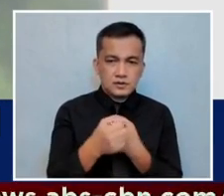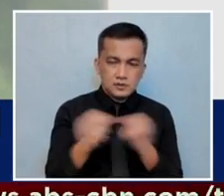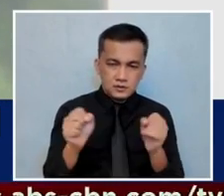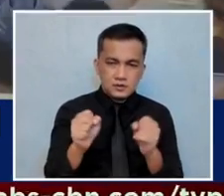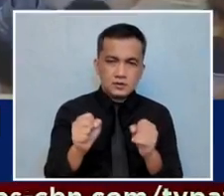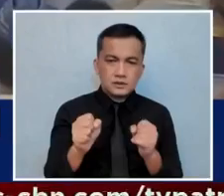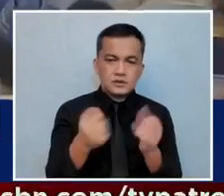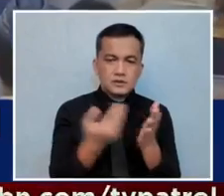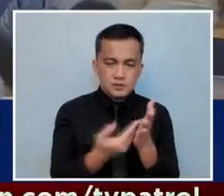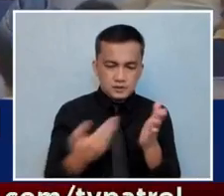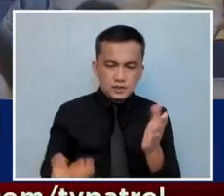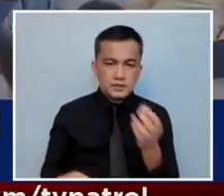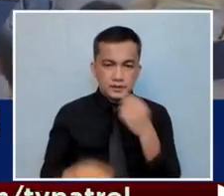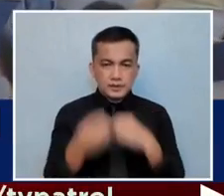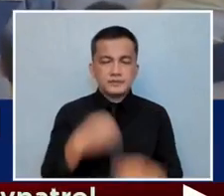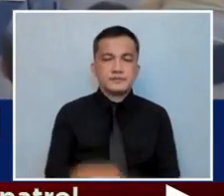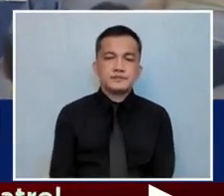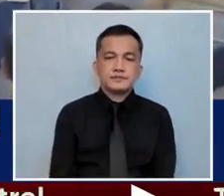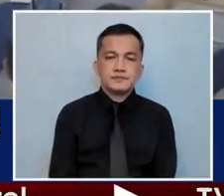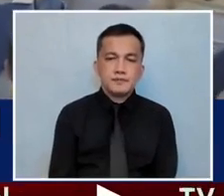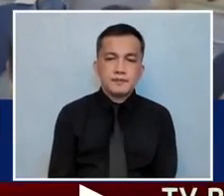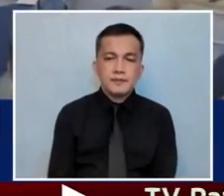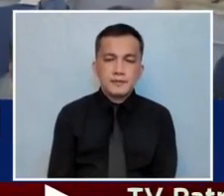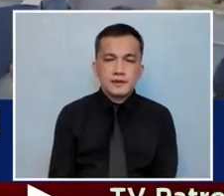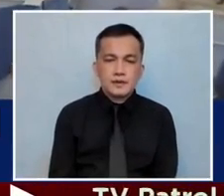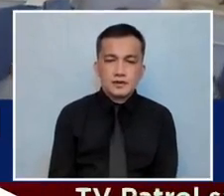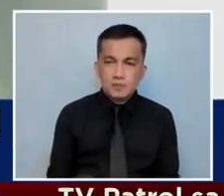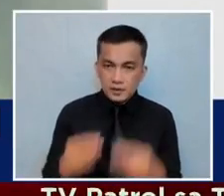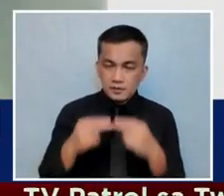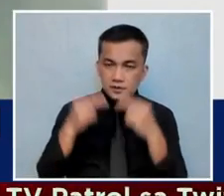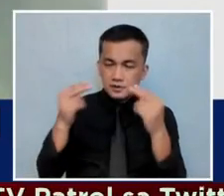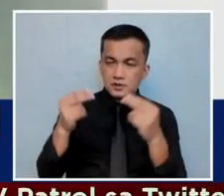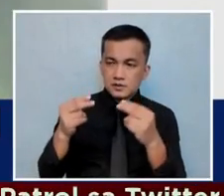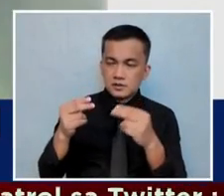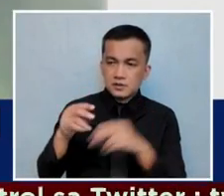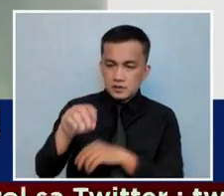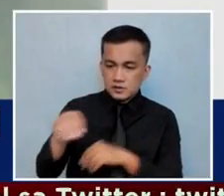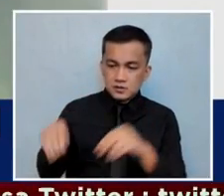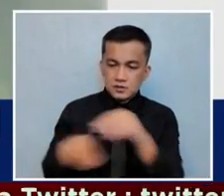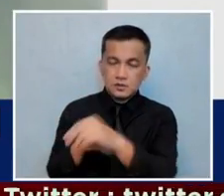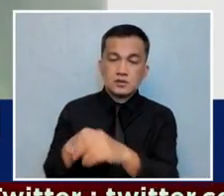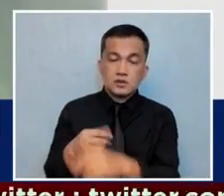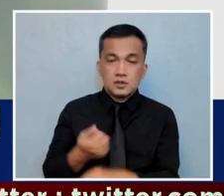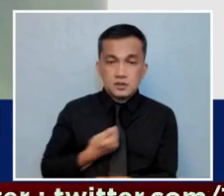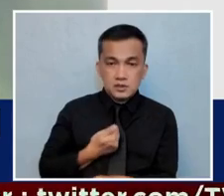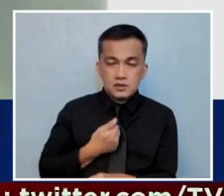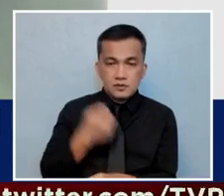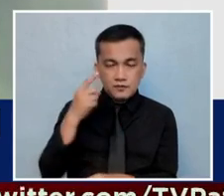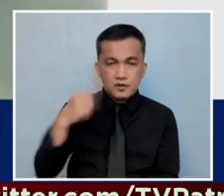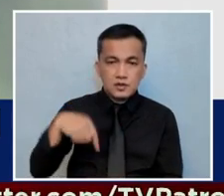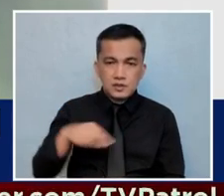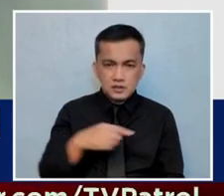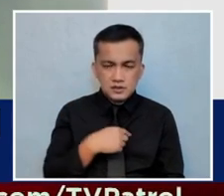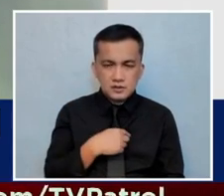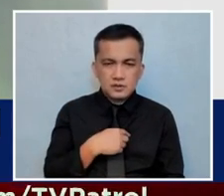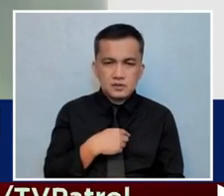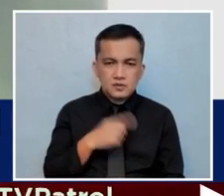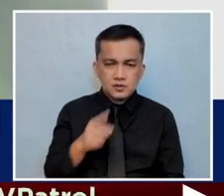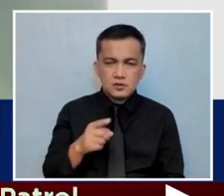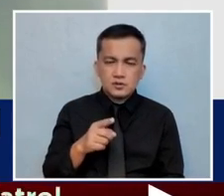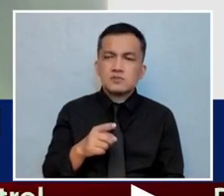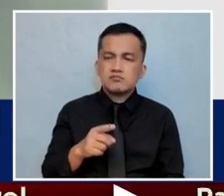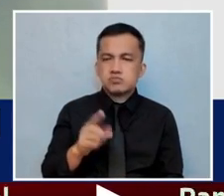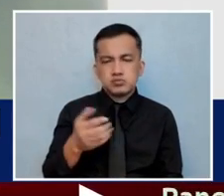supply ng pagkain. Ang mga bayaning nag-alay ng sarili para sa atin ang huwarang patutuo